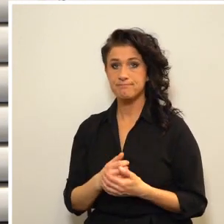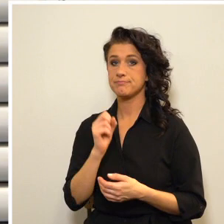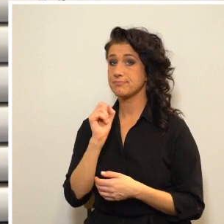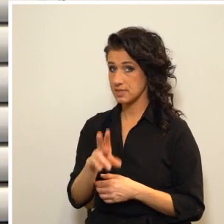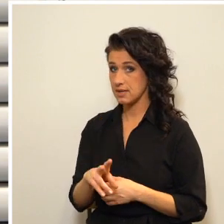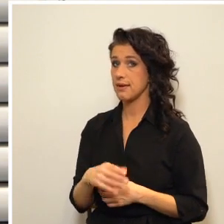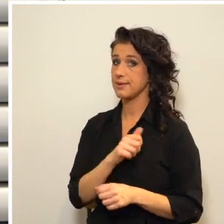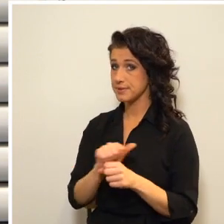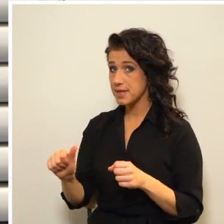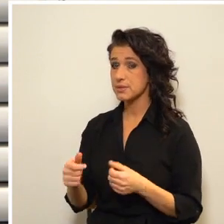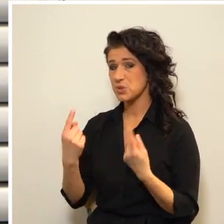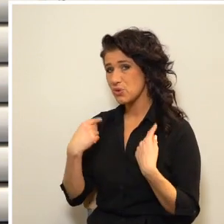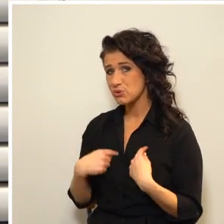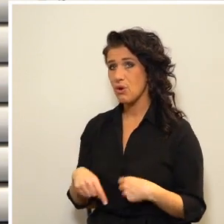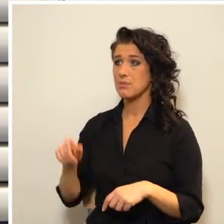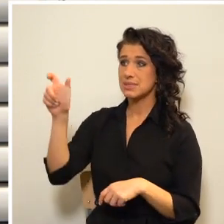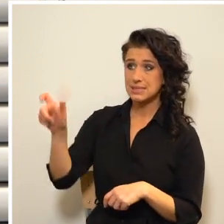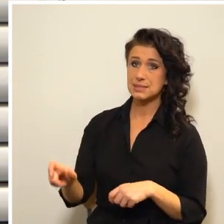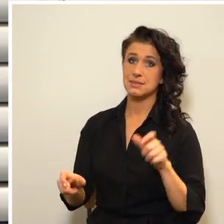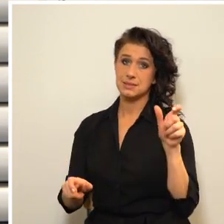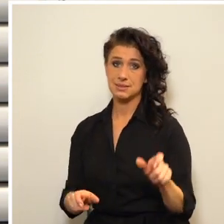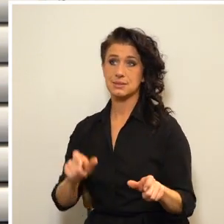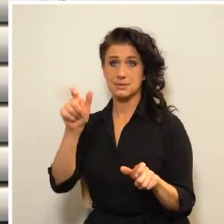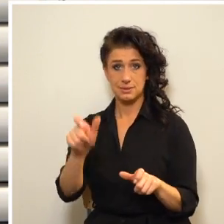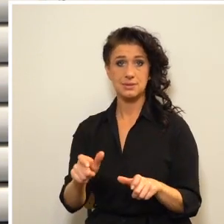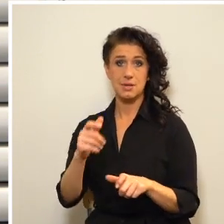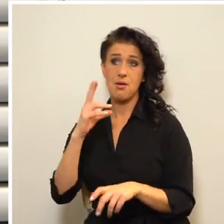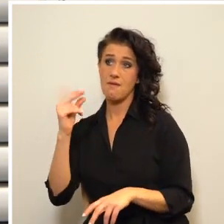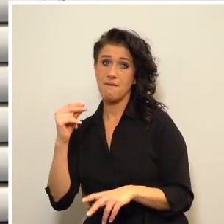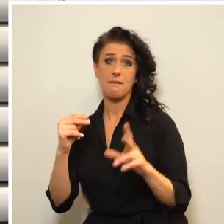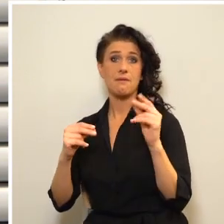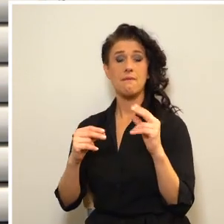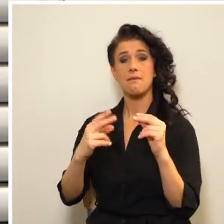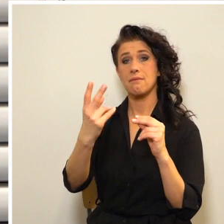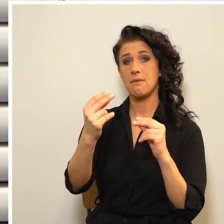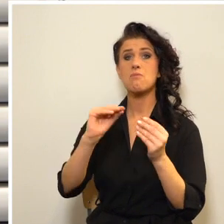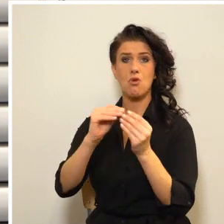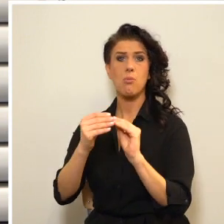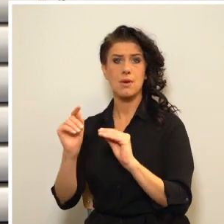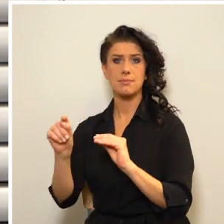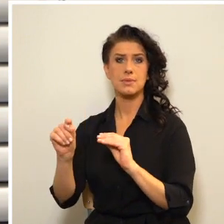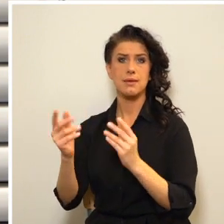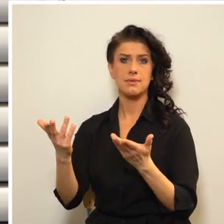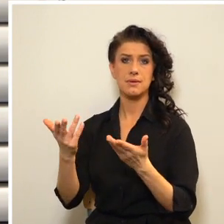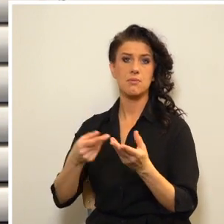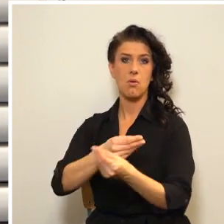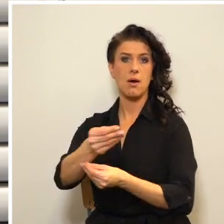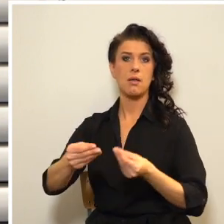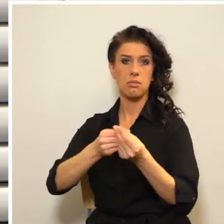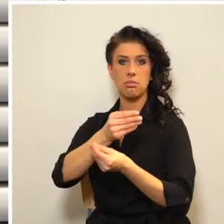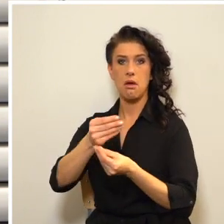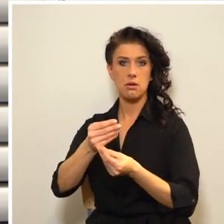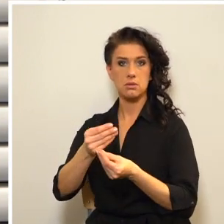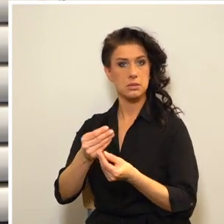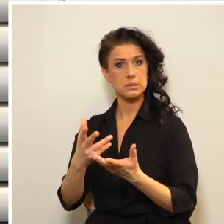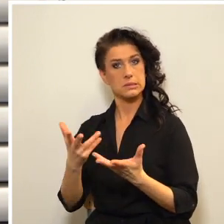gdzieś w mediach mówiąc o tym problemie bo jak problem jest chwytliwy prawda handel narządami